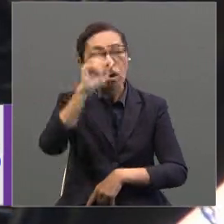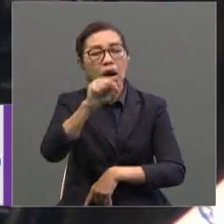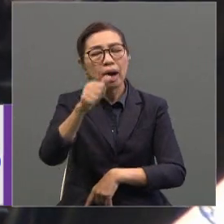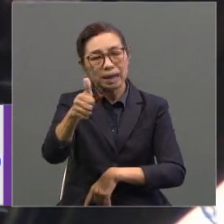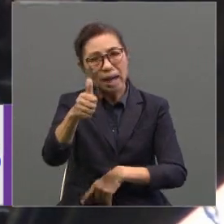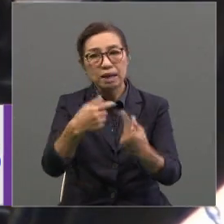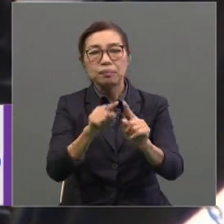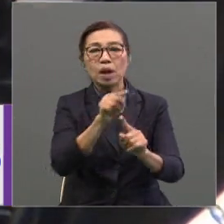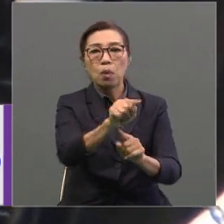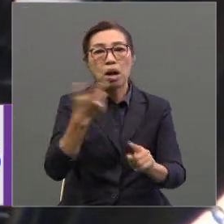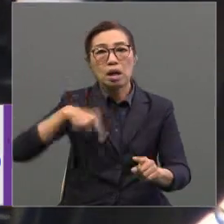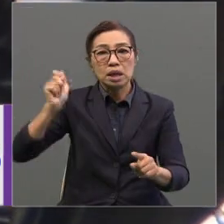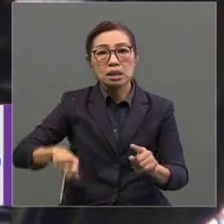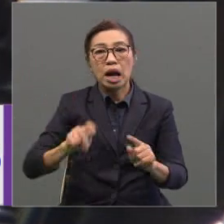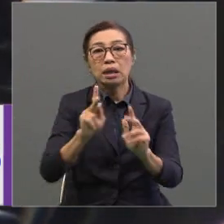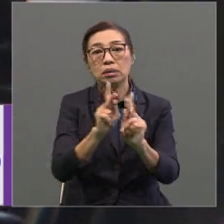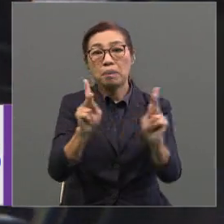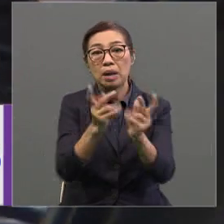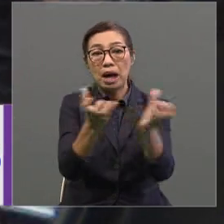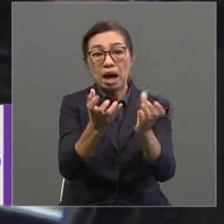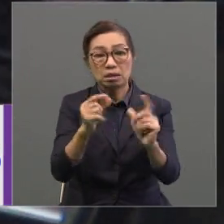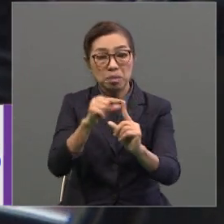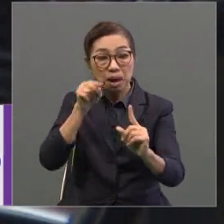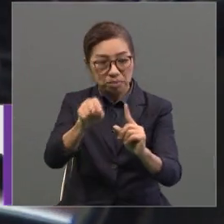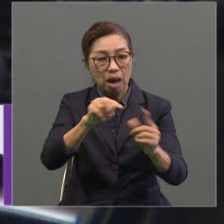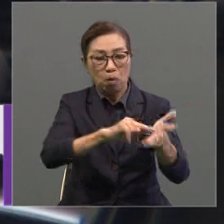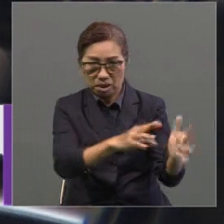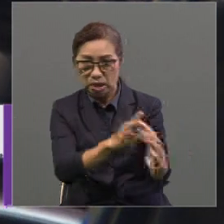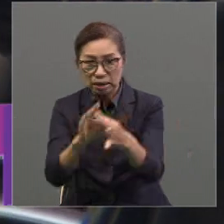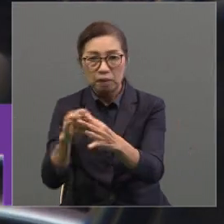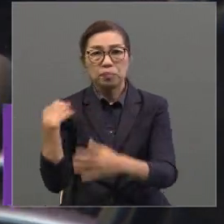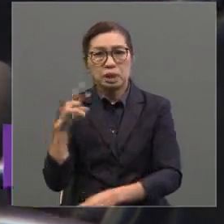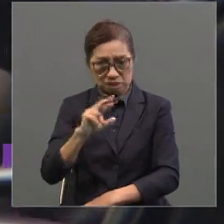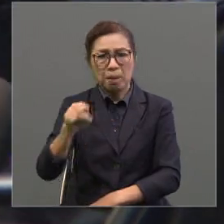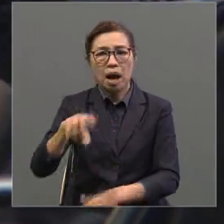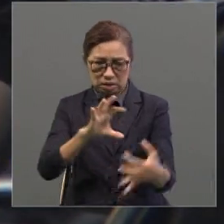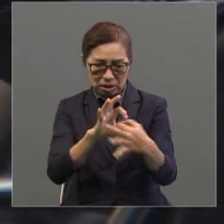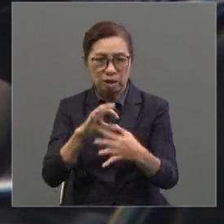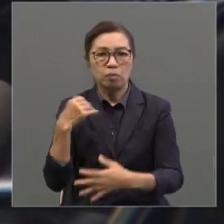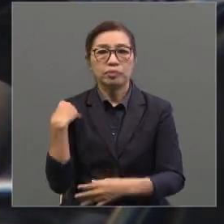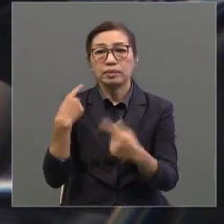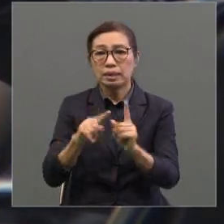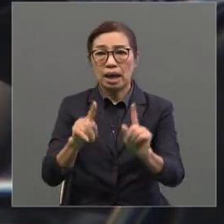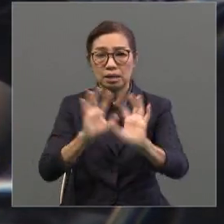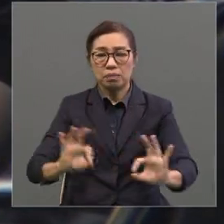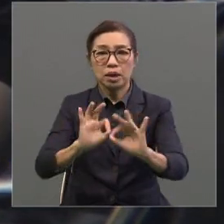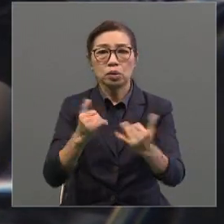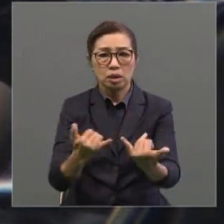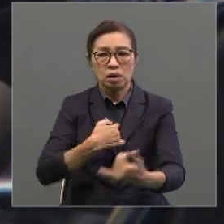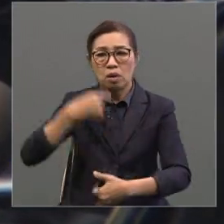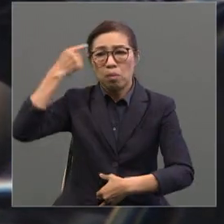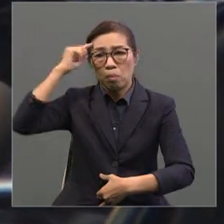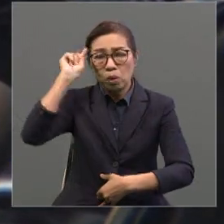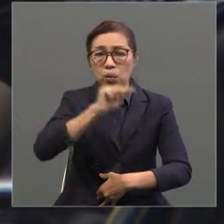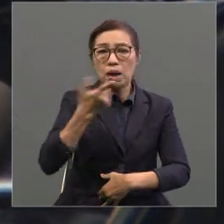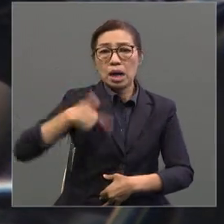คำสั่งของศาลรัฐธรรมนูญก็มีผลผูกพันนี่ทุกองค์กรนั่นเองรวมทั้งรัฐสภาด้วยแต่ว่าประเด็นสำคัญตอนนี้คือยังไม่ทราบว่า